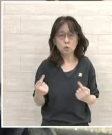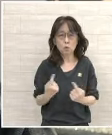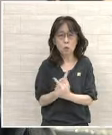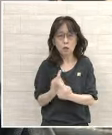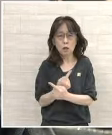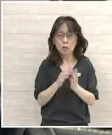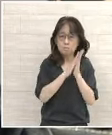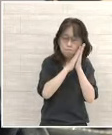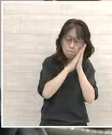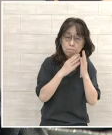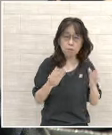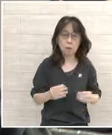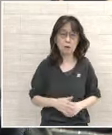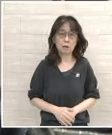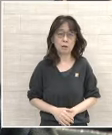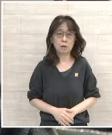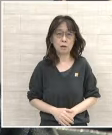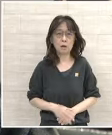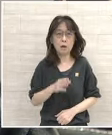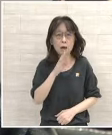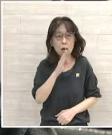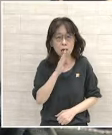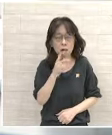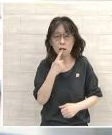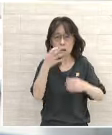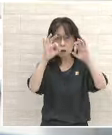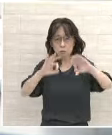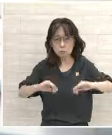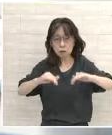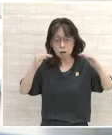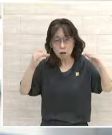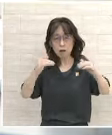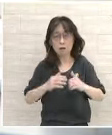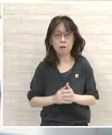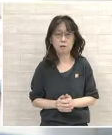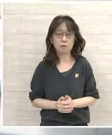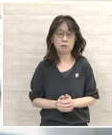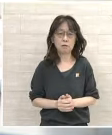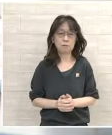し、ここまで降るとはさすがに。